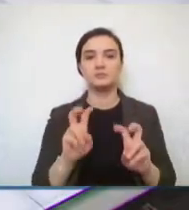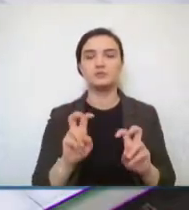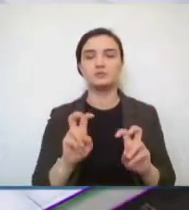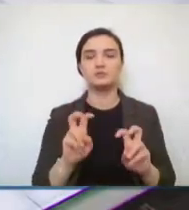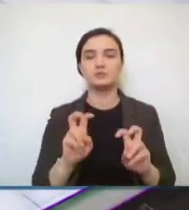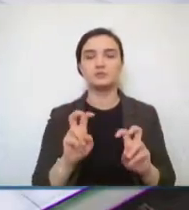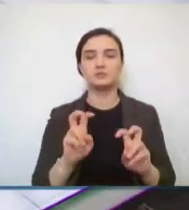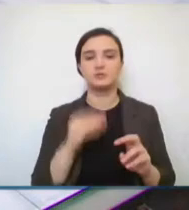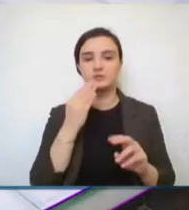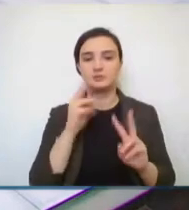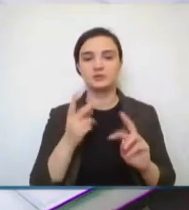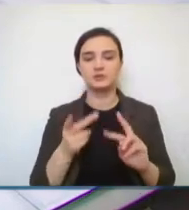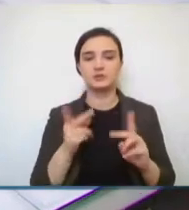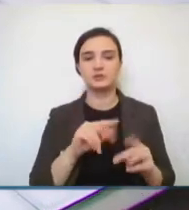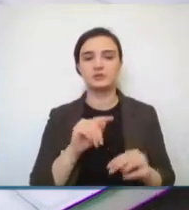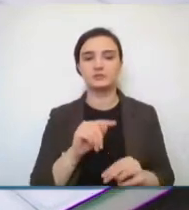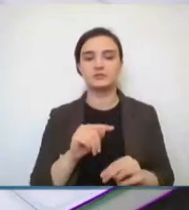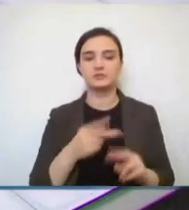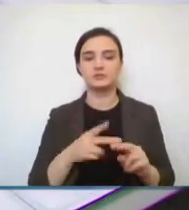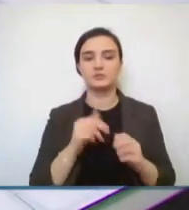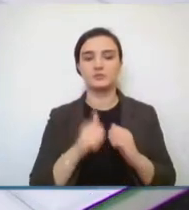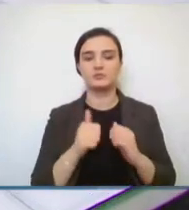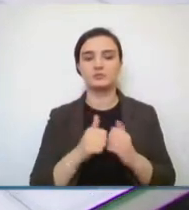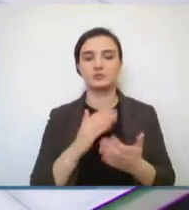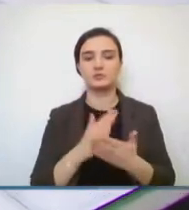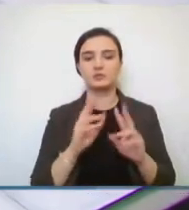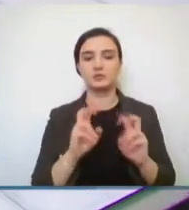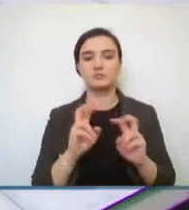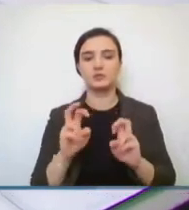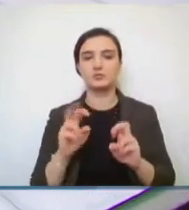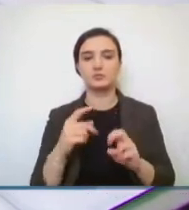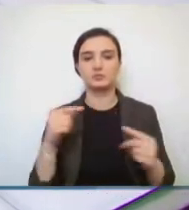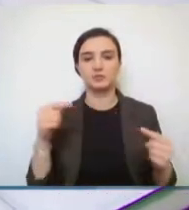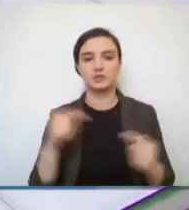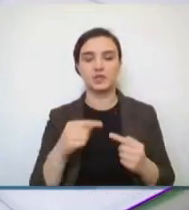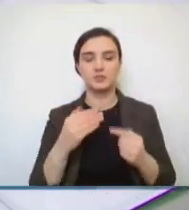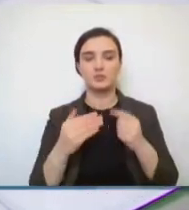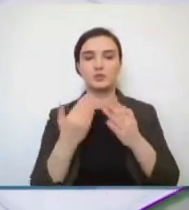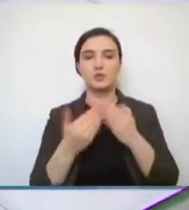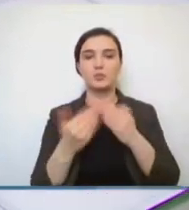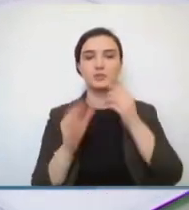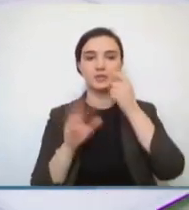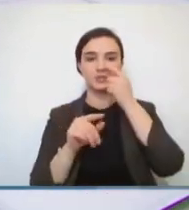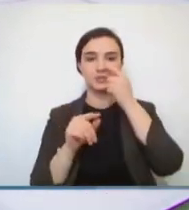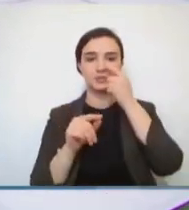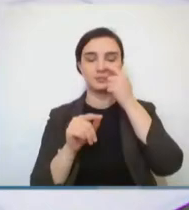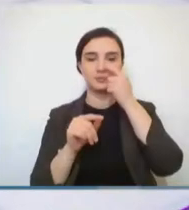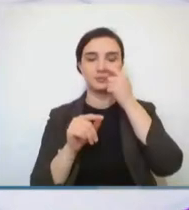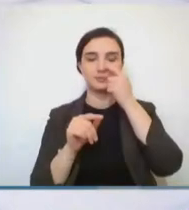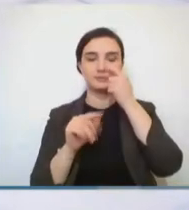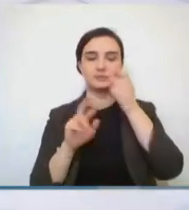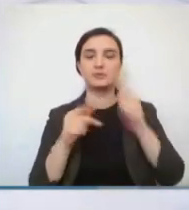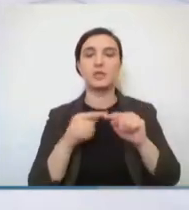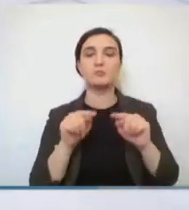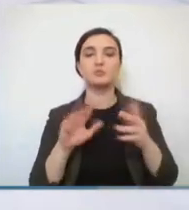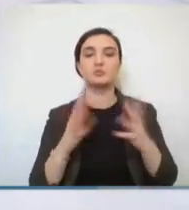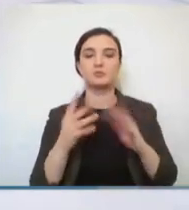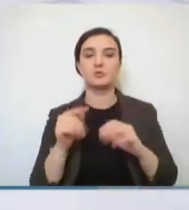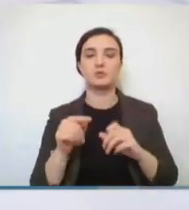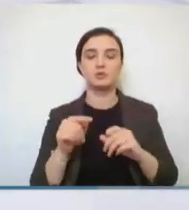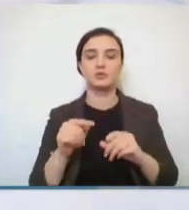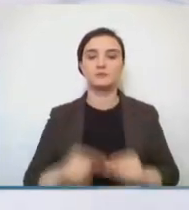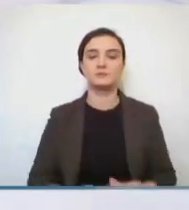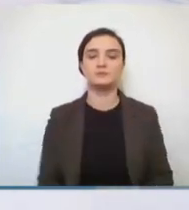ზონაში გადასვლა? ეს ყოველთვის არის თემატურად მისადაგებული რეკომენდაციები და ამ შემთხვევაში მე